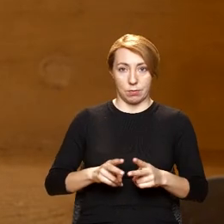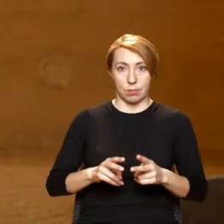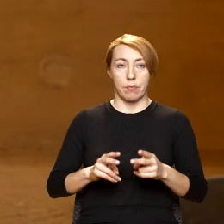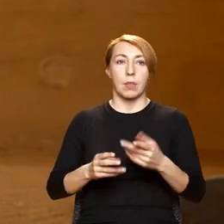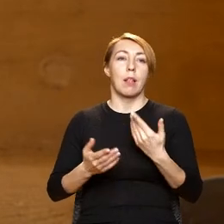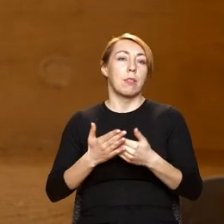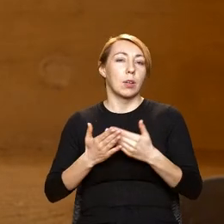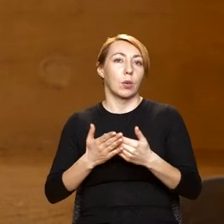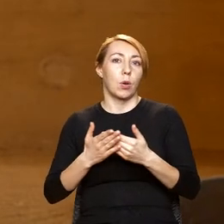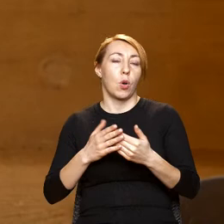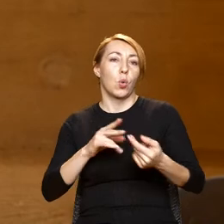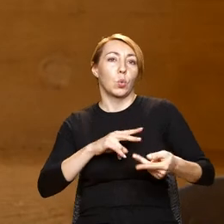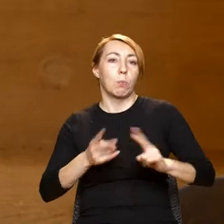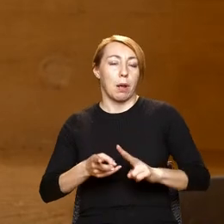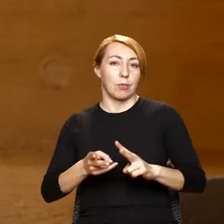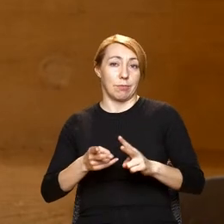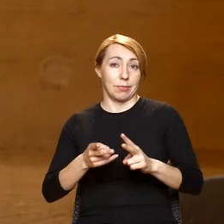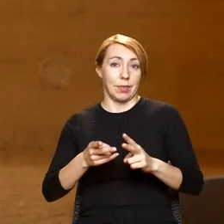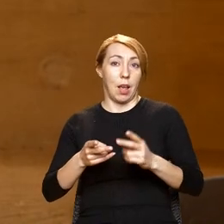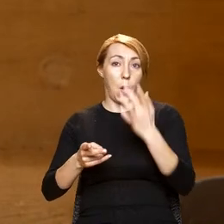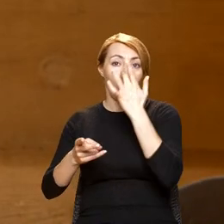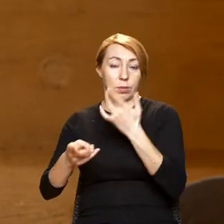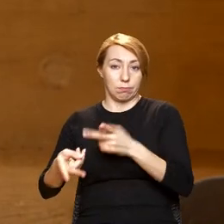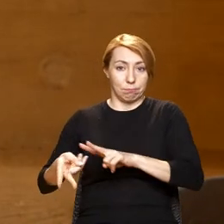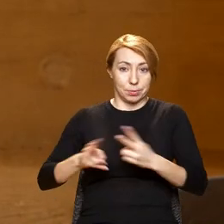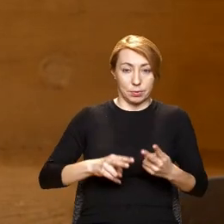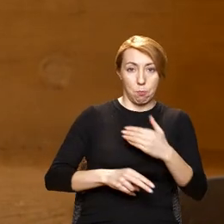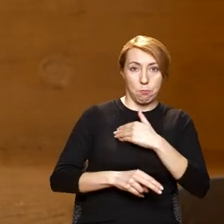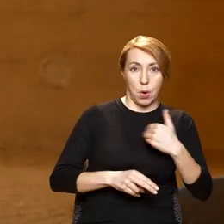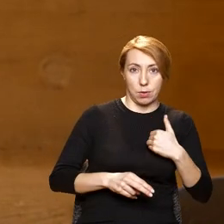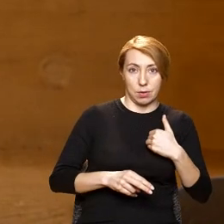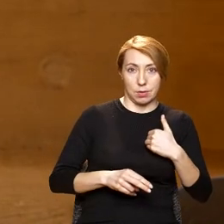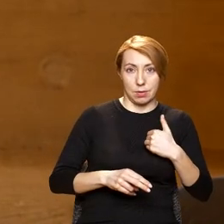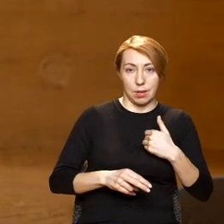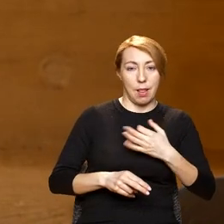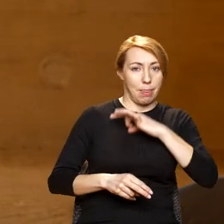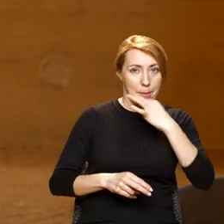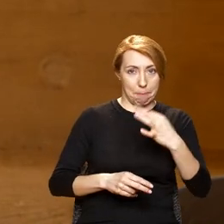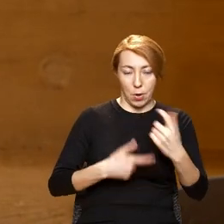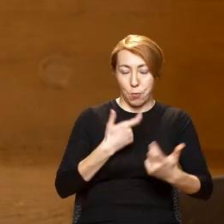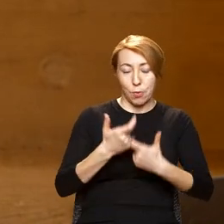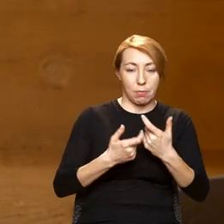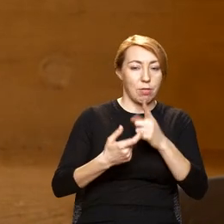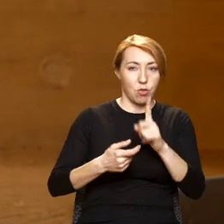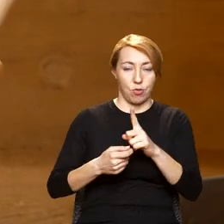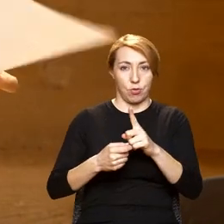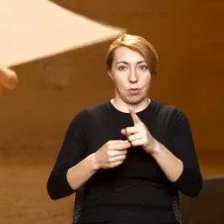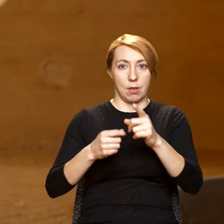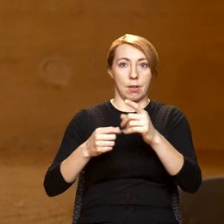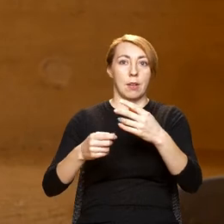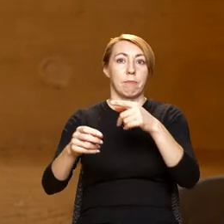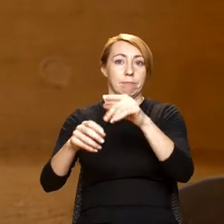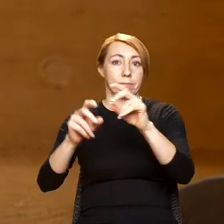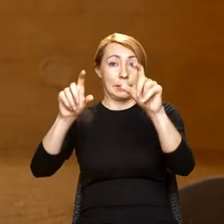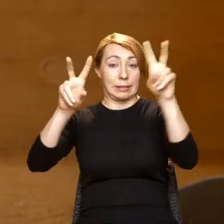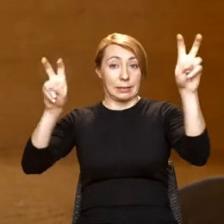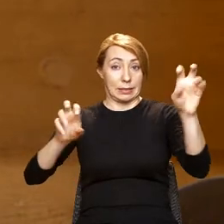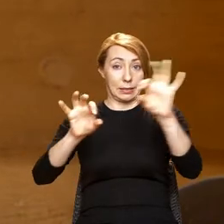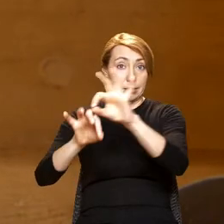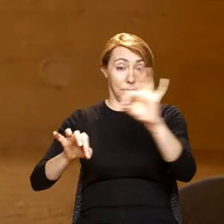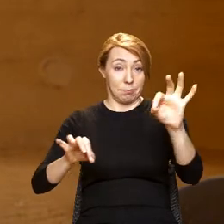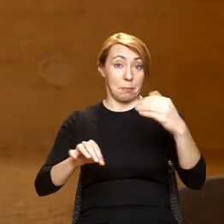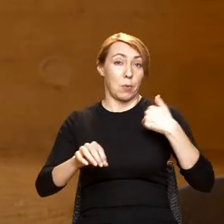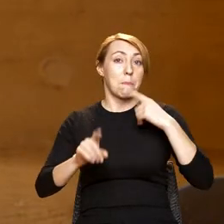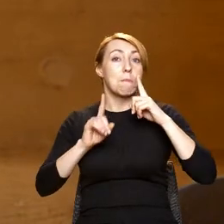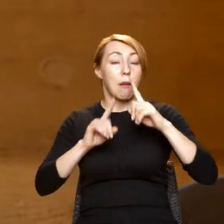rosyjskiego ma daleko większy sens niż przez język trzeci, czyli przez japoński.